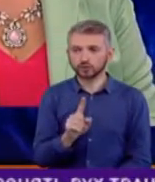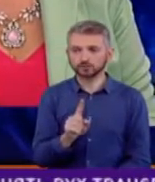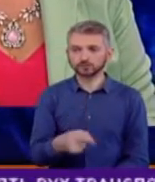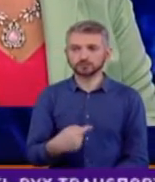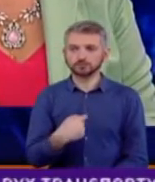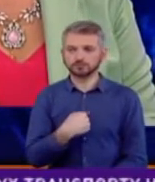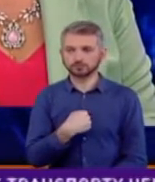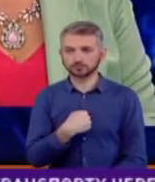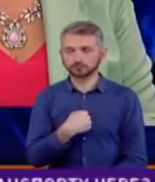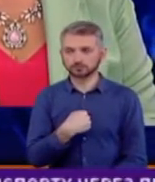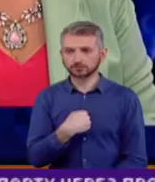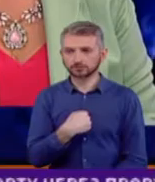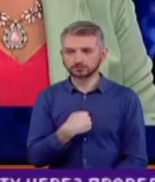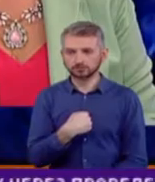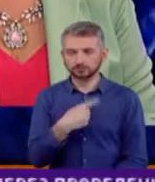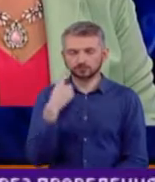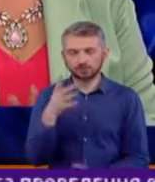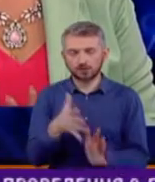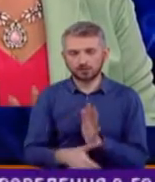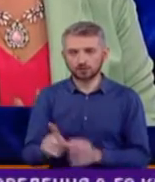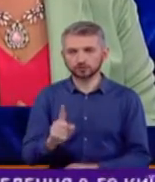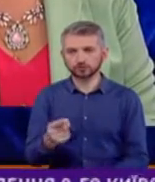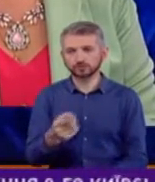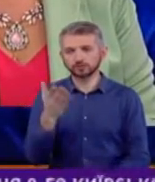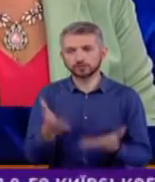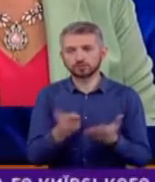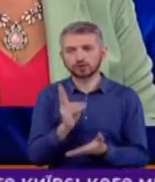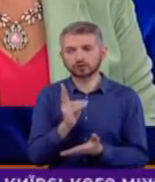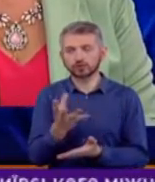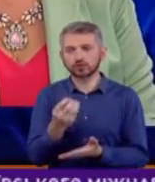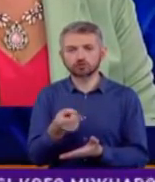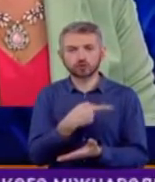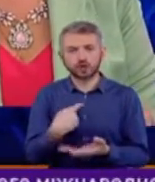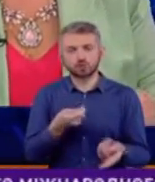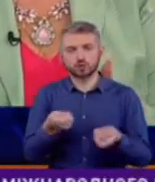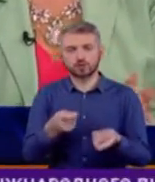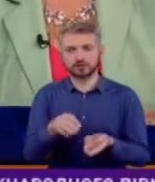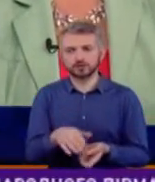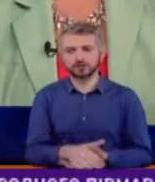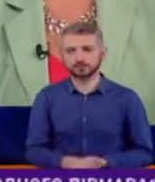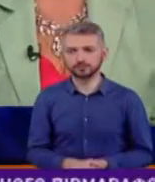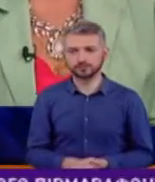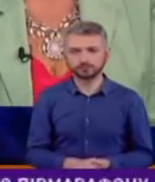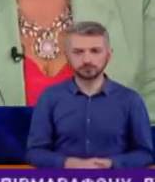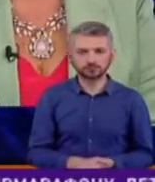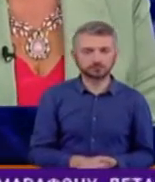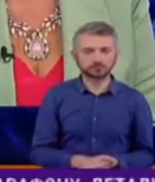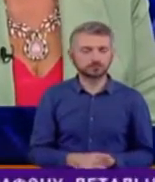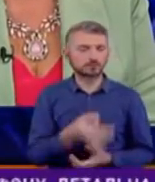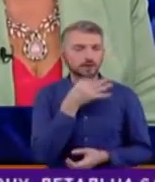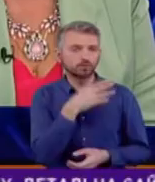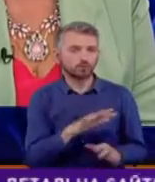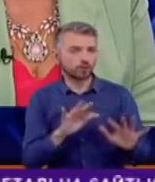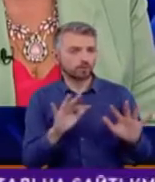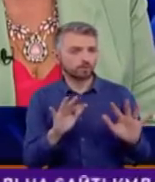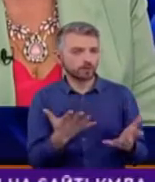я отдаю себе отчет, что, видимо, кто-то еще нами руководит. Ну, в будь-якому